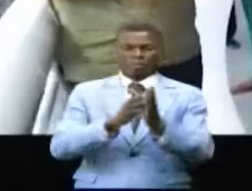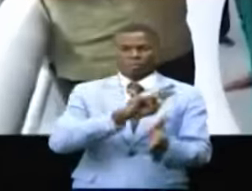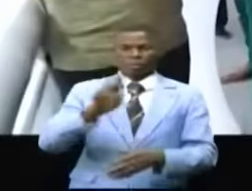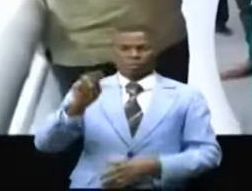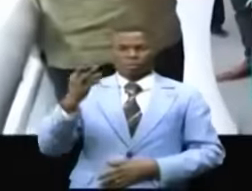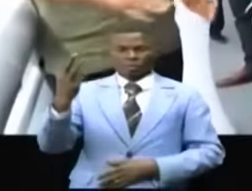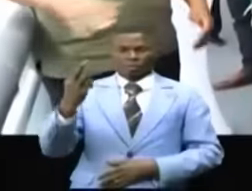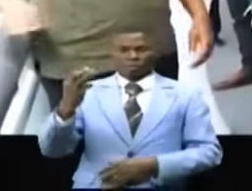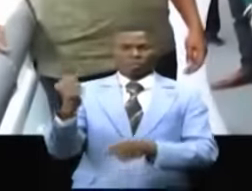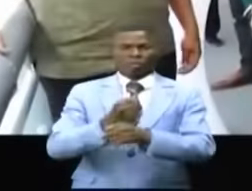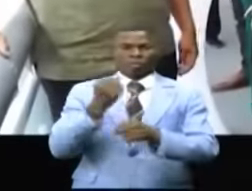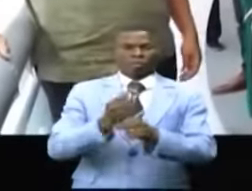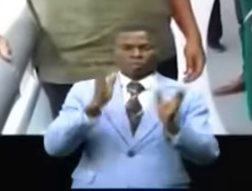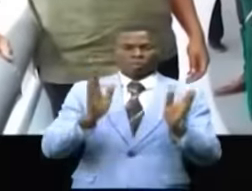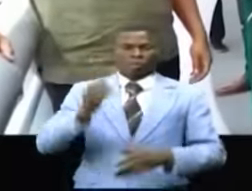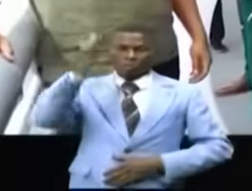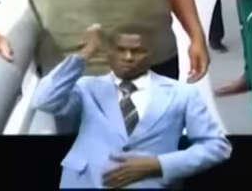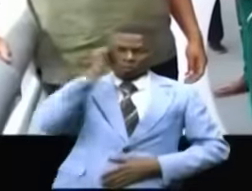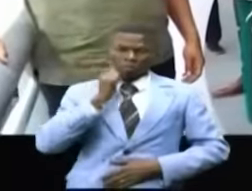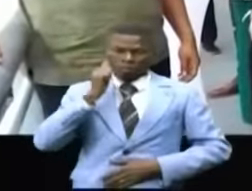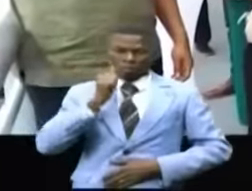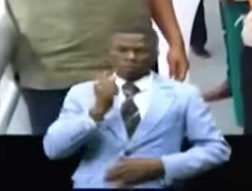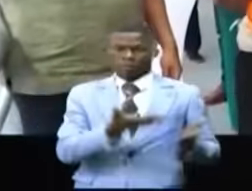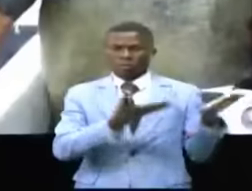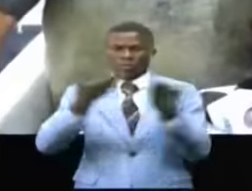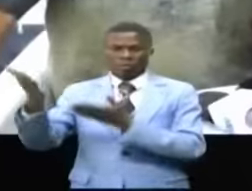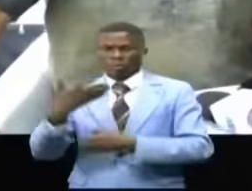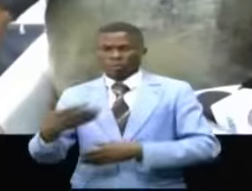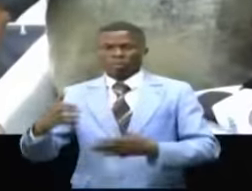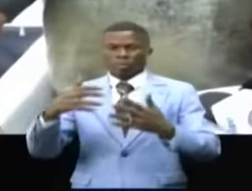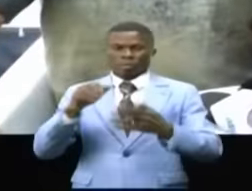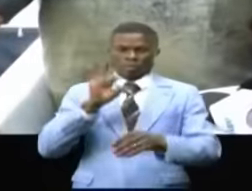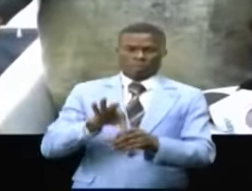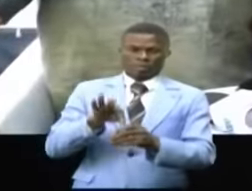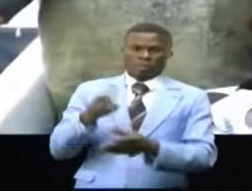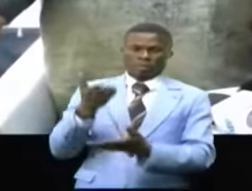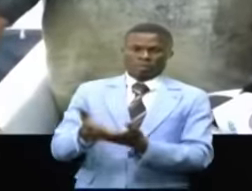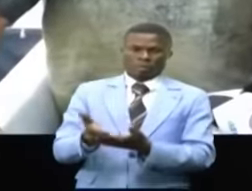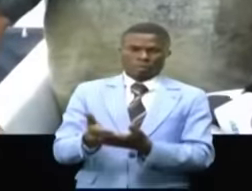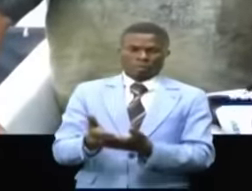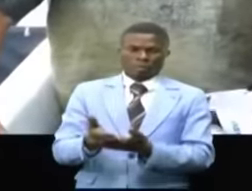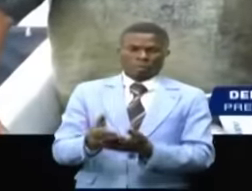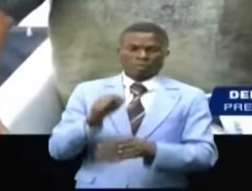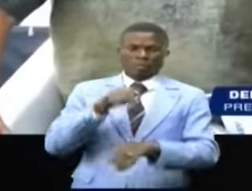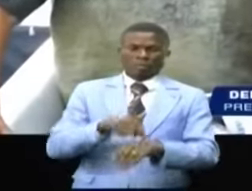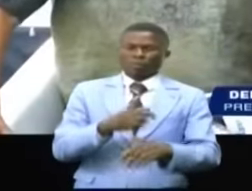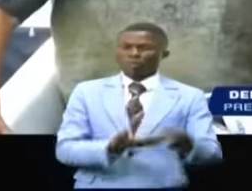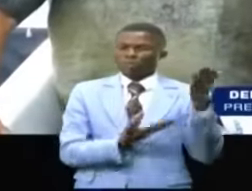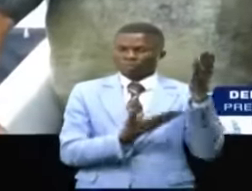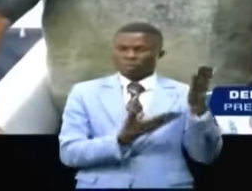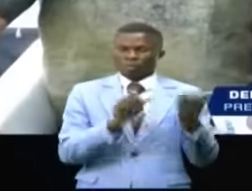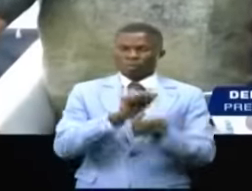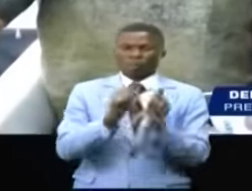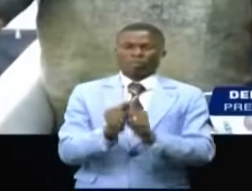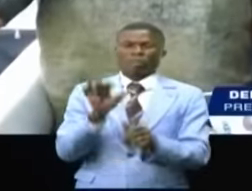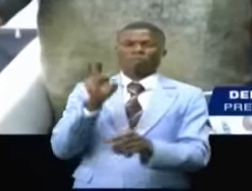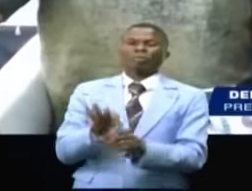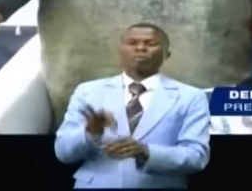personnel navigant devant convoyer le matériel électoral. C'est un grand moment du processus